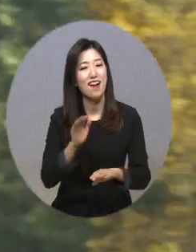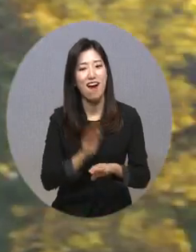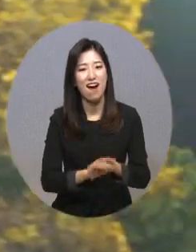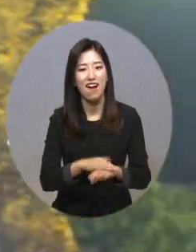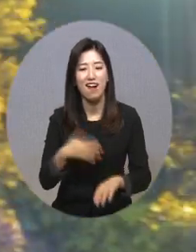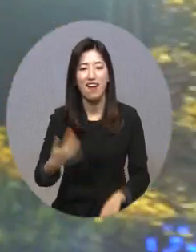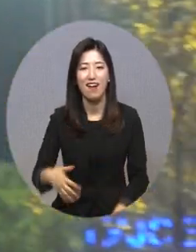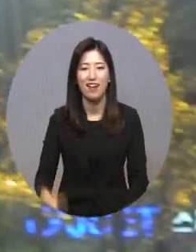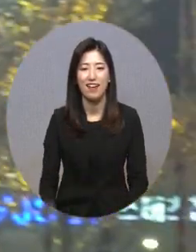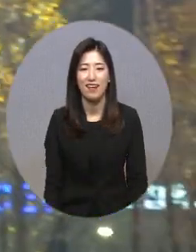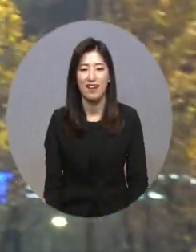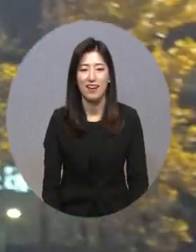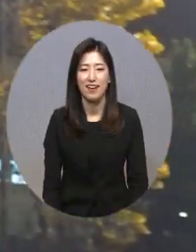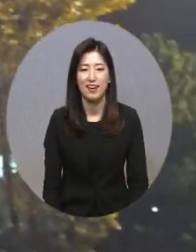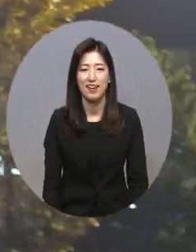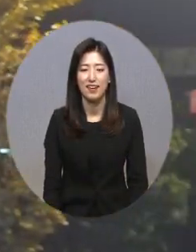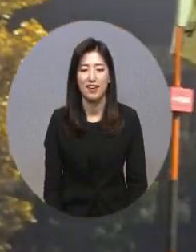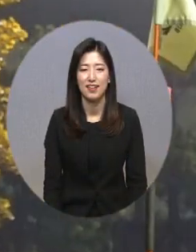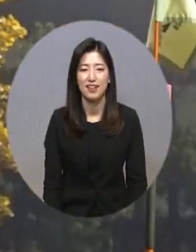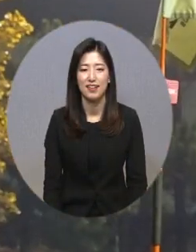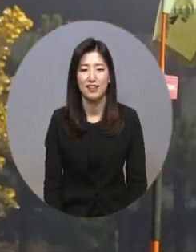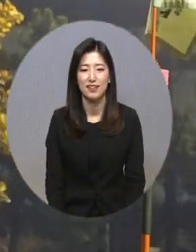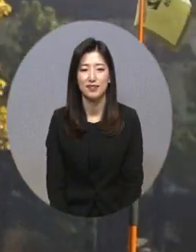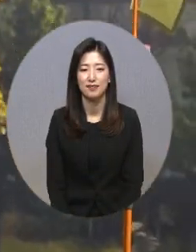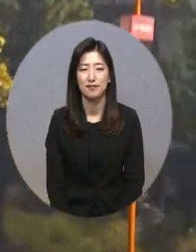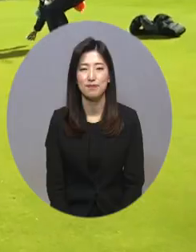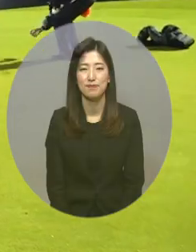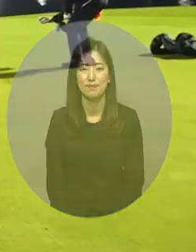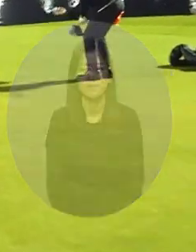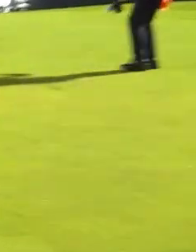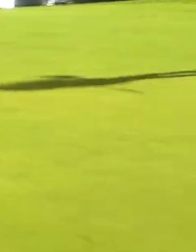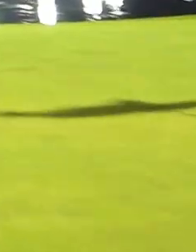진짜 많았어요 웰빙 글이야 아